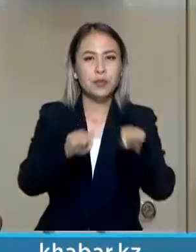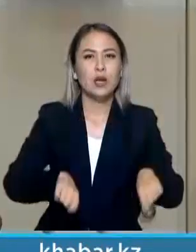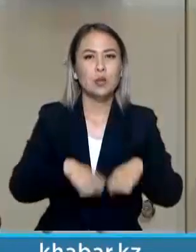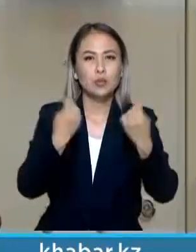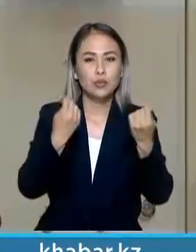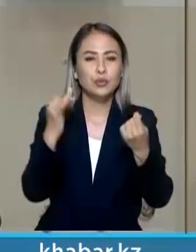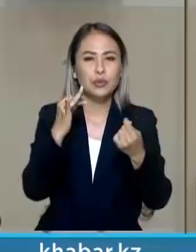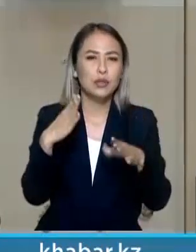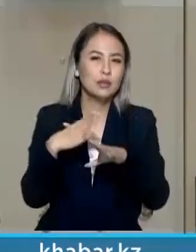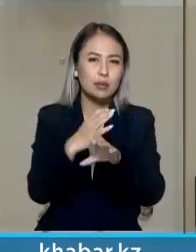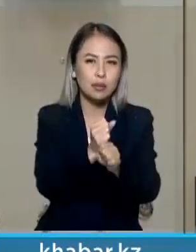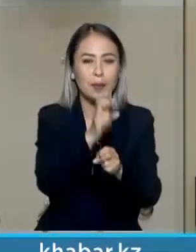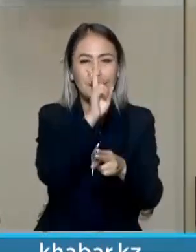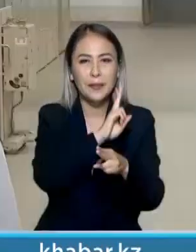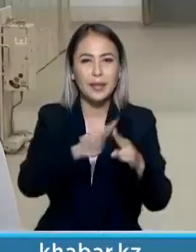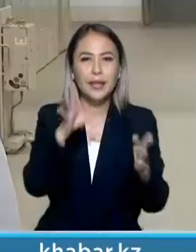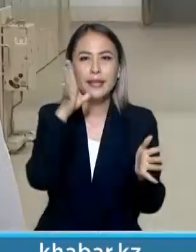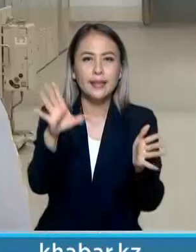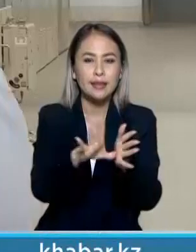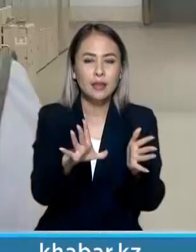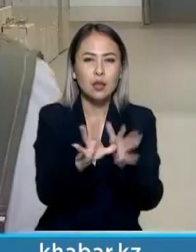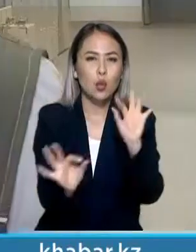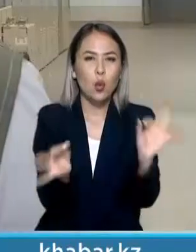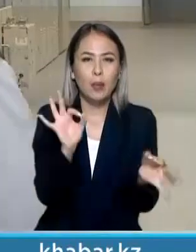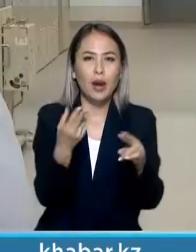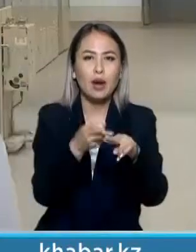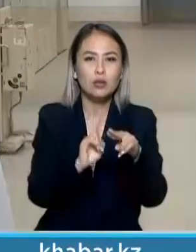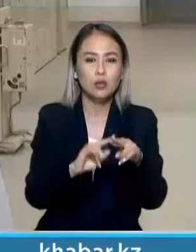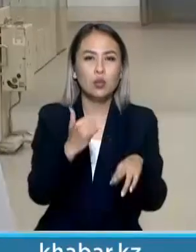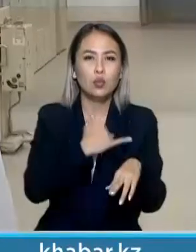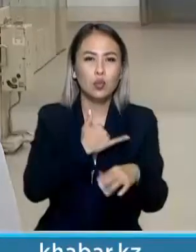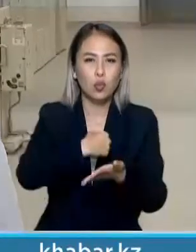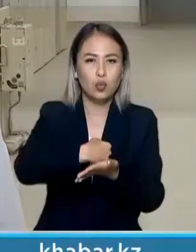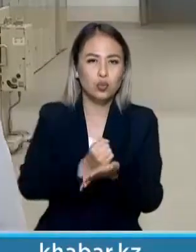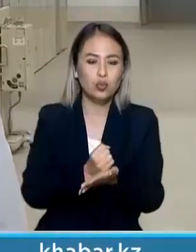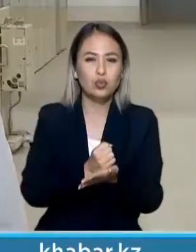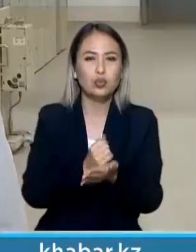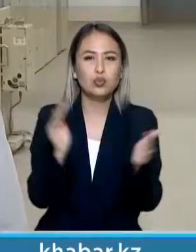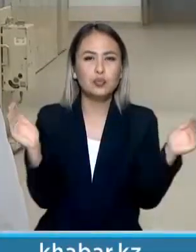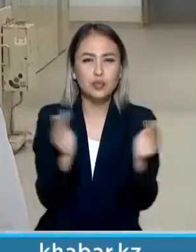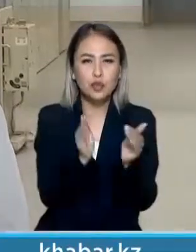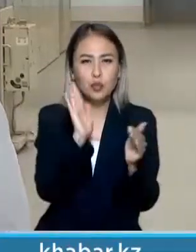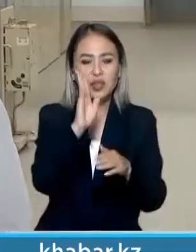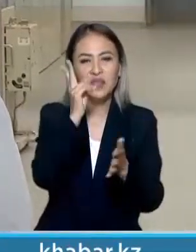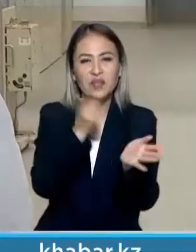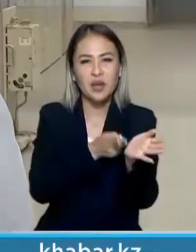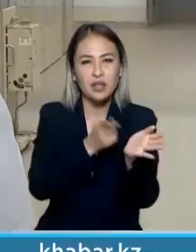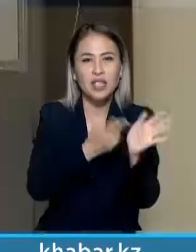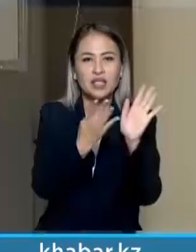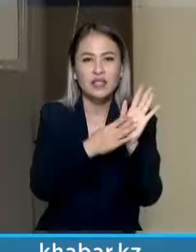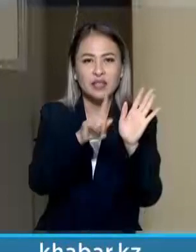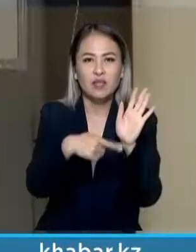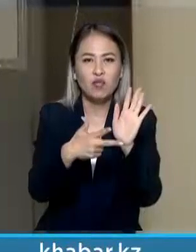нарушений и сокращение потери электроэнергии. Нормативные потери, которые у нас утверждены, они уменьшатся. Сейчас факт у нас